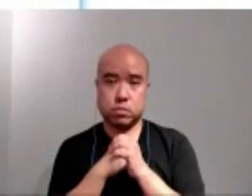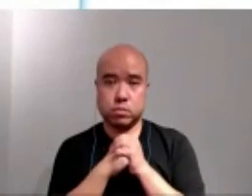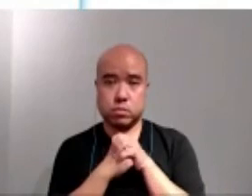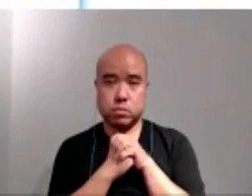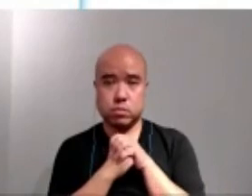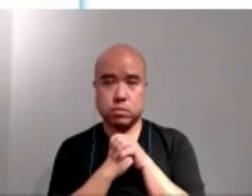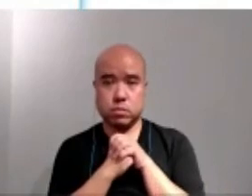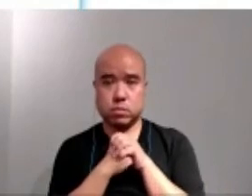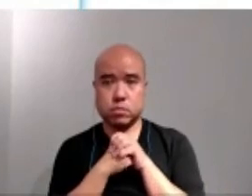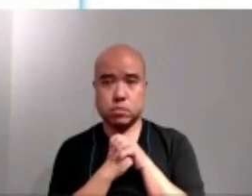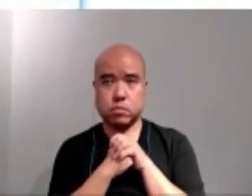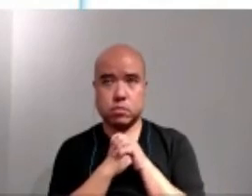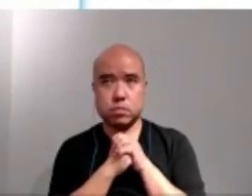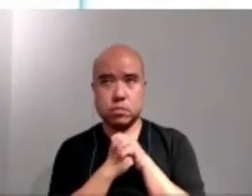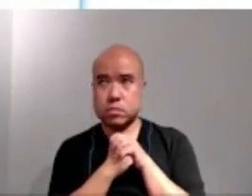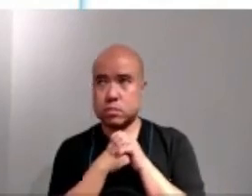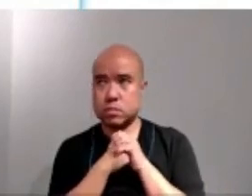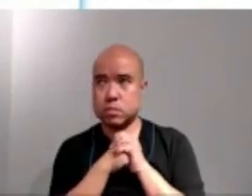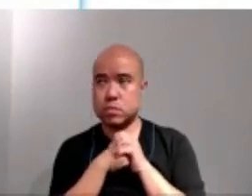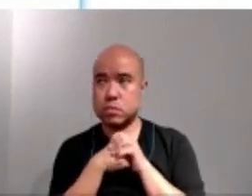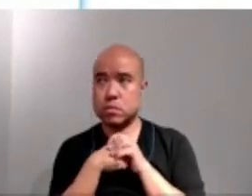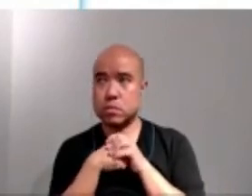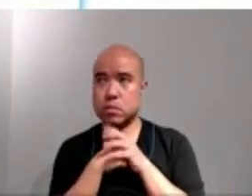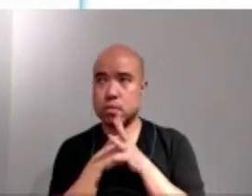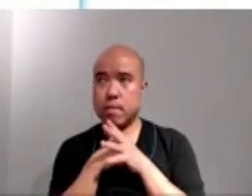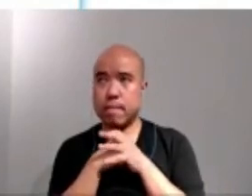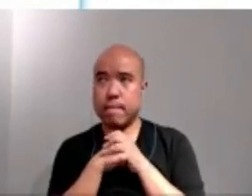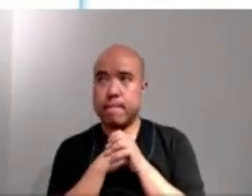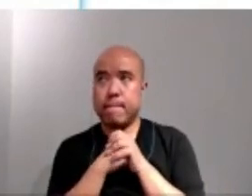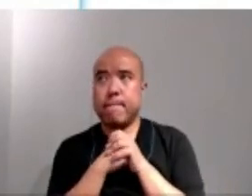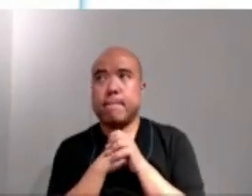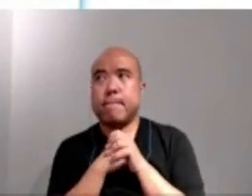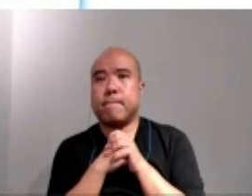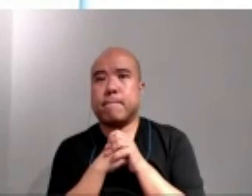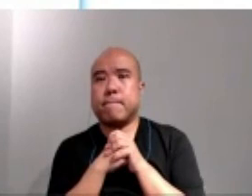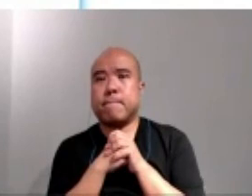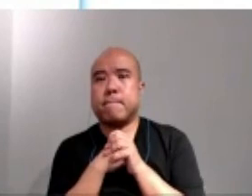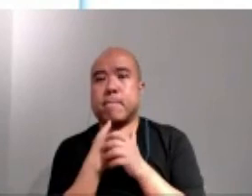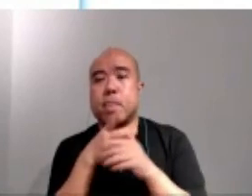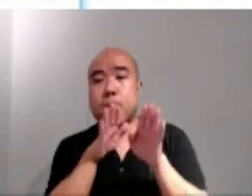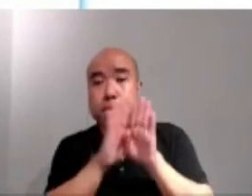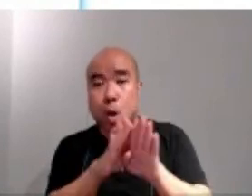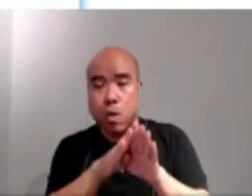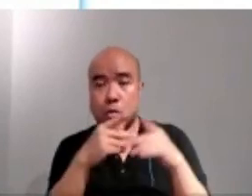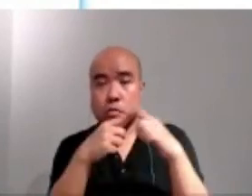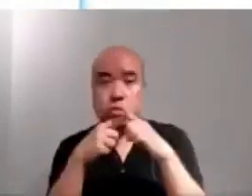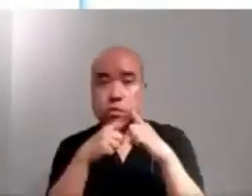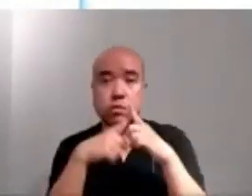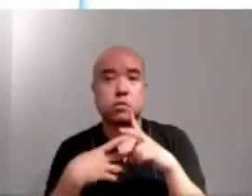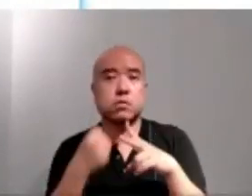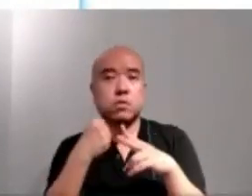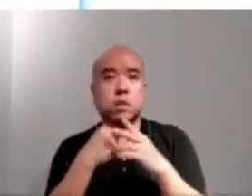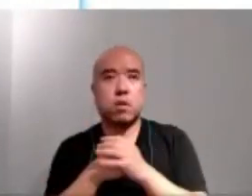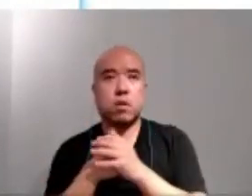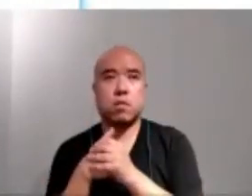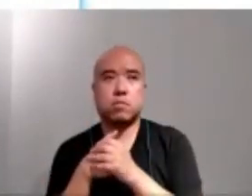一樣令我好深刻咧，就係、是、對我嚟講，要做 empowerment， 即係代表住為市民去充權啦，令到個社區更加美好。好多時